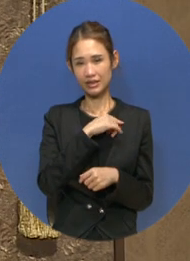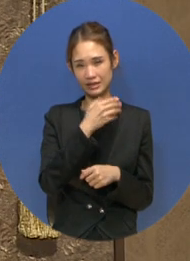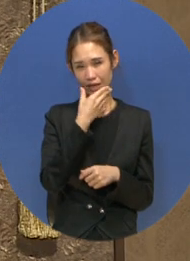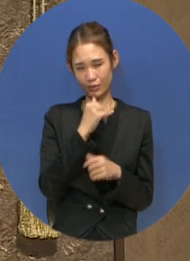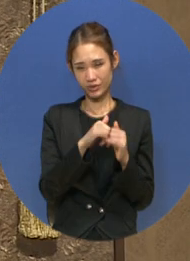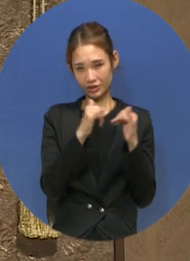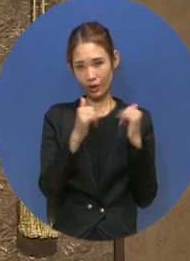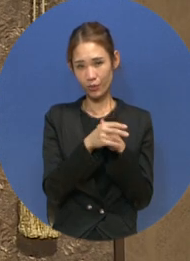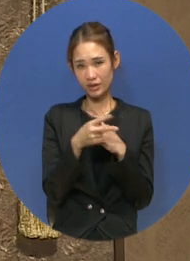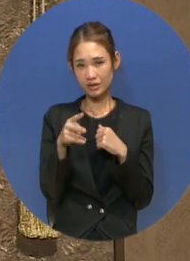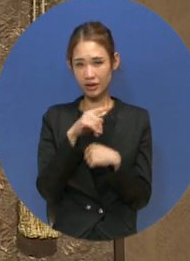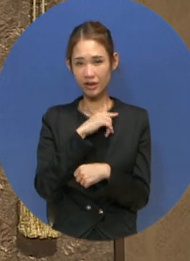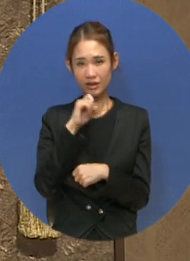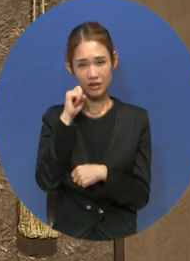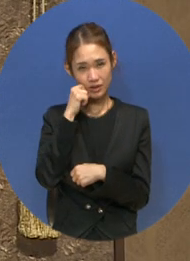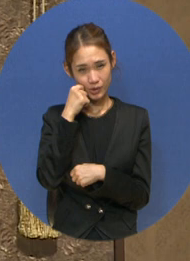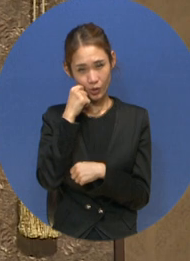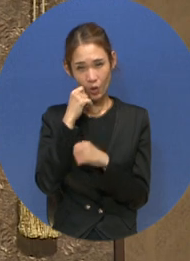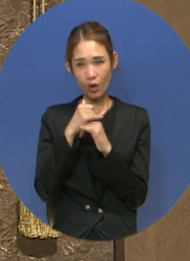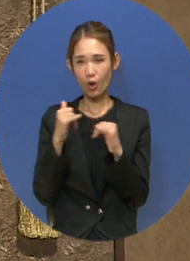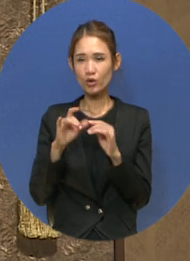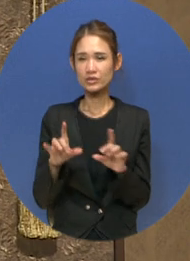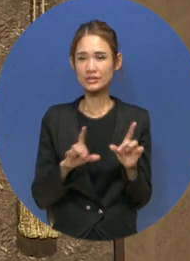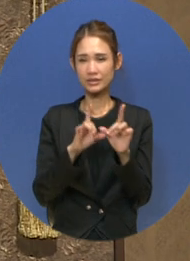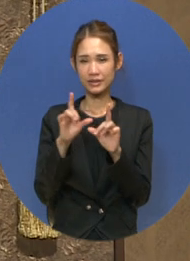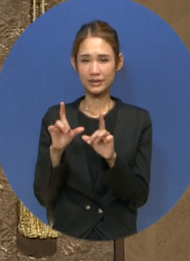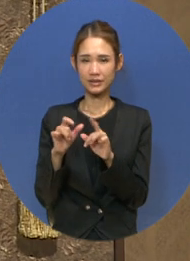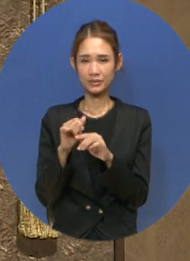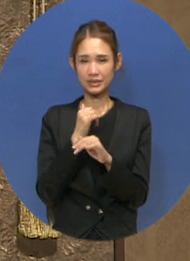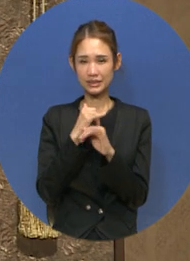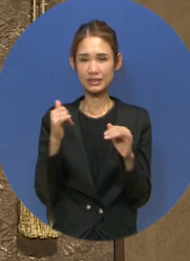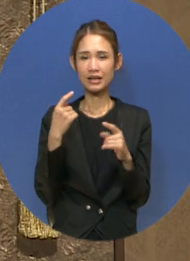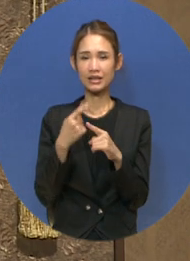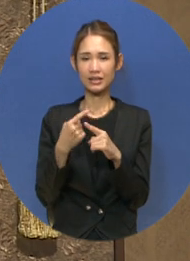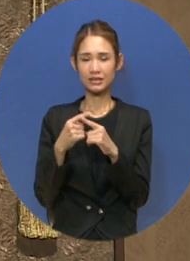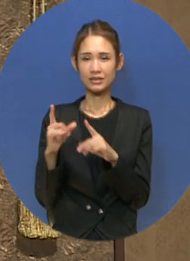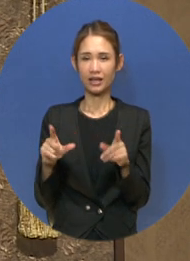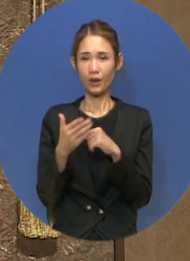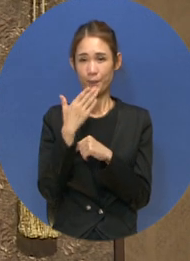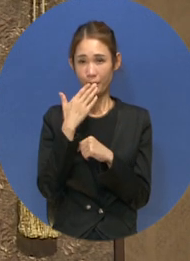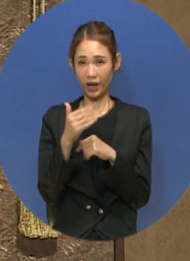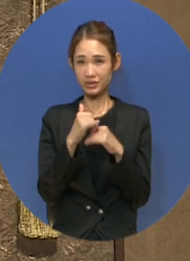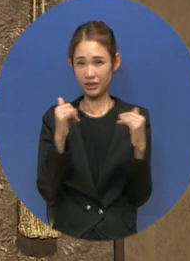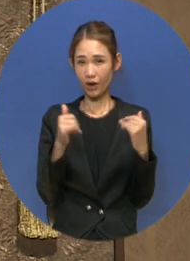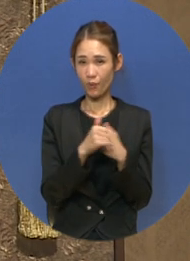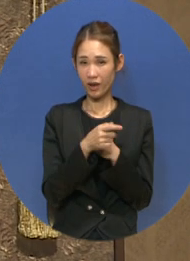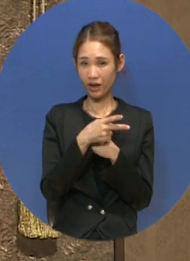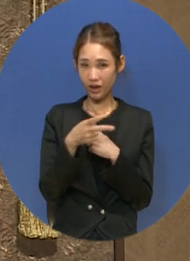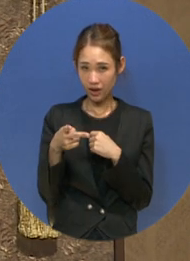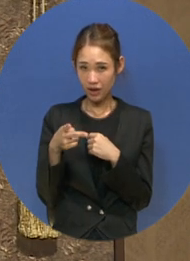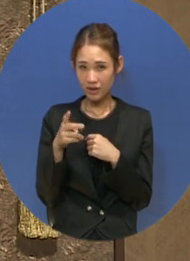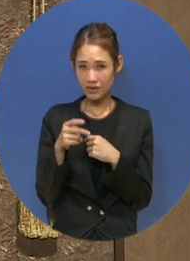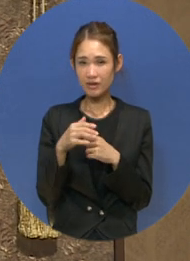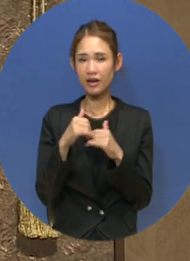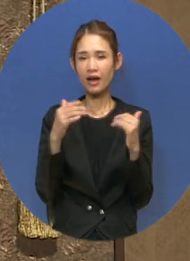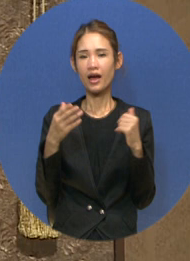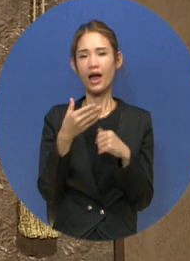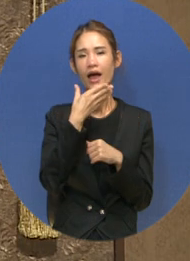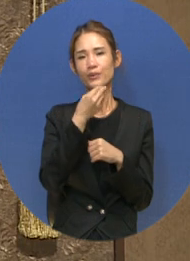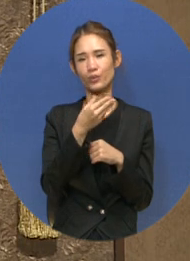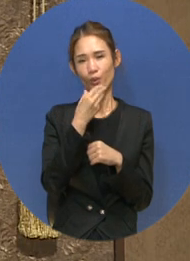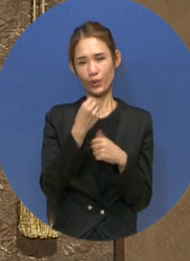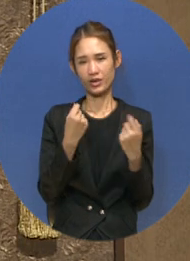행복한 사회는 가장 어려운 사람이 인간답게 살 수 있는 사회가 행복한 사회가